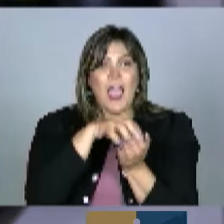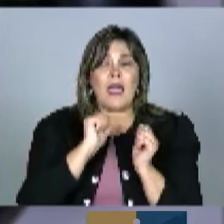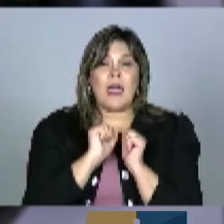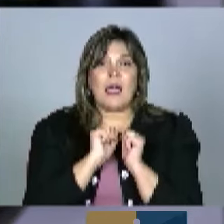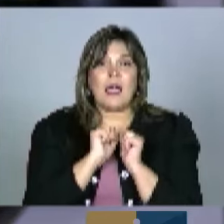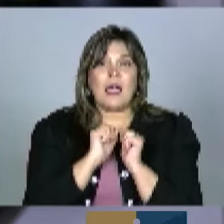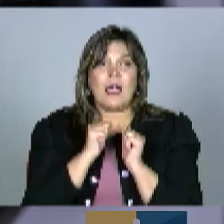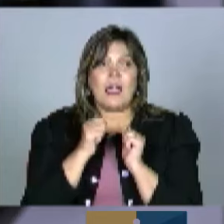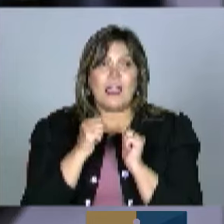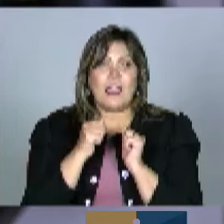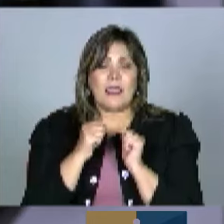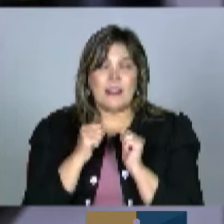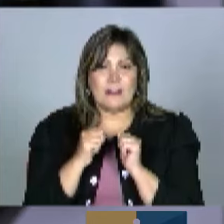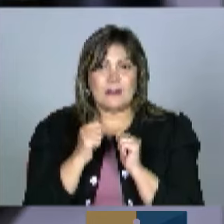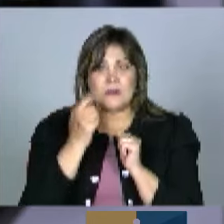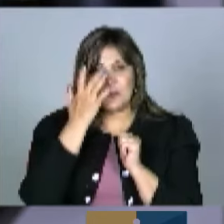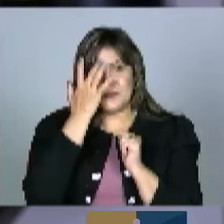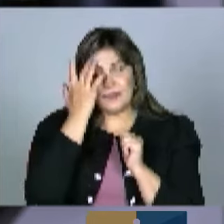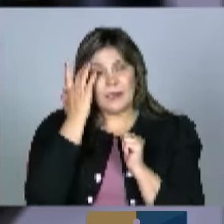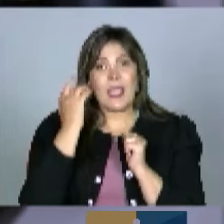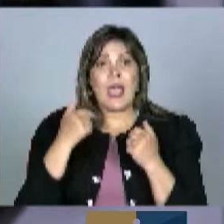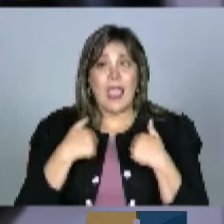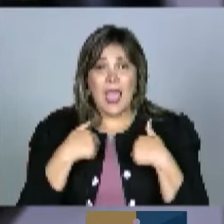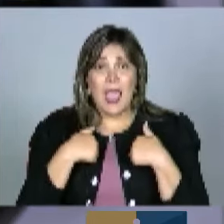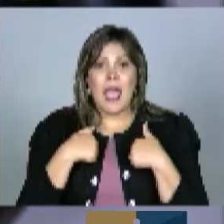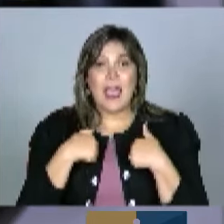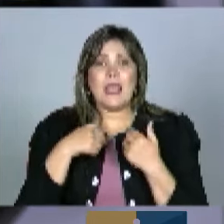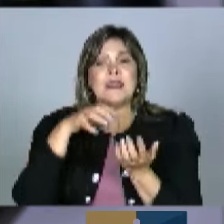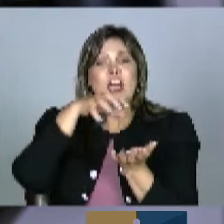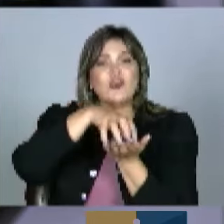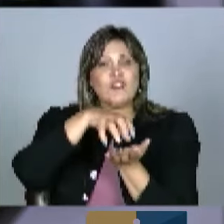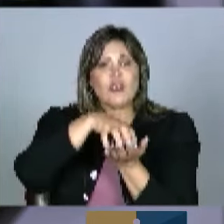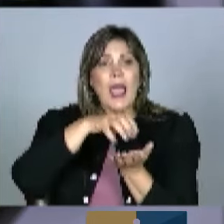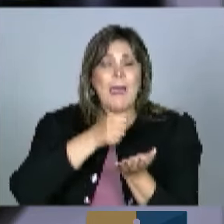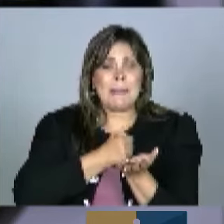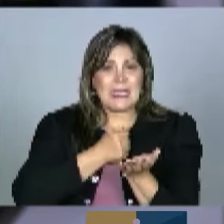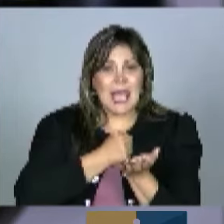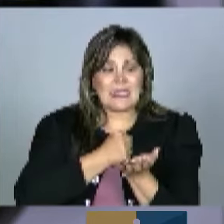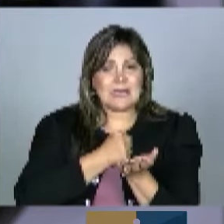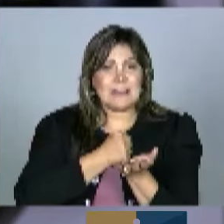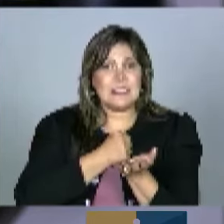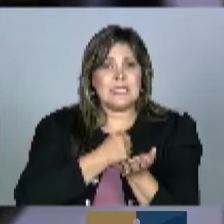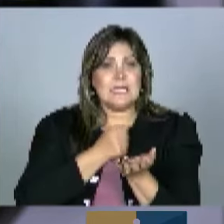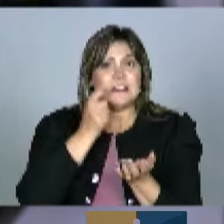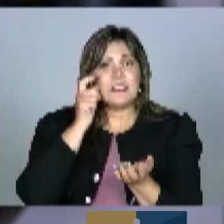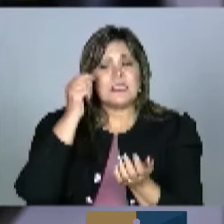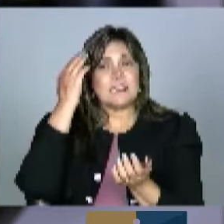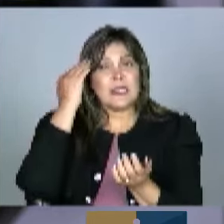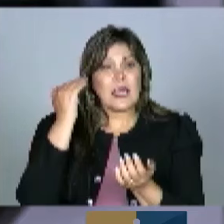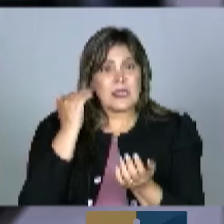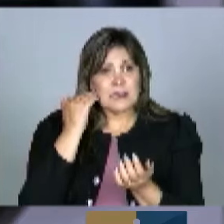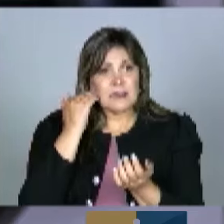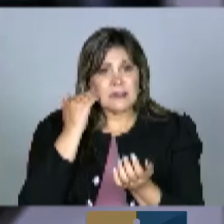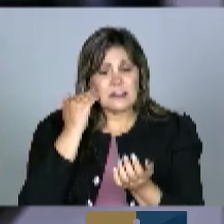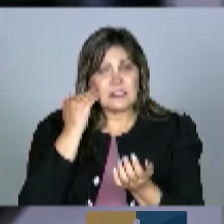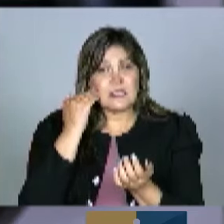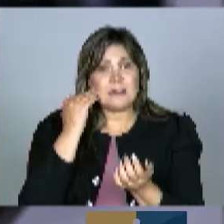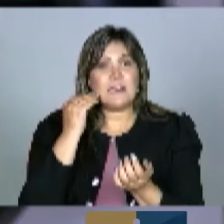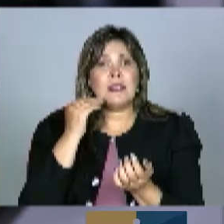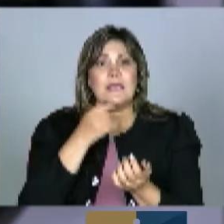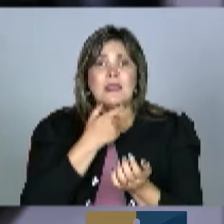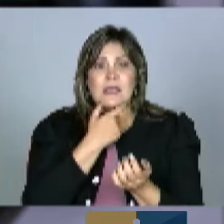معايا الاستاذ مشق ايوه معاك يا فندم اتفضلي طيب انا كنت مسكنه شقه وبعدين الشقه دي الواحده ست هي وجوزها فجت